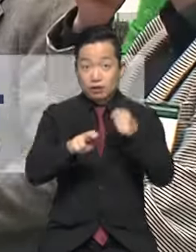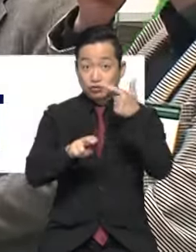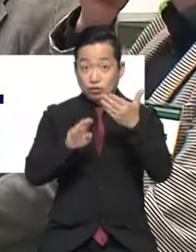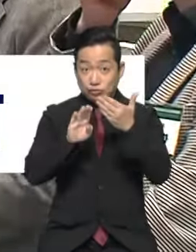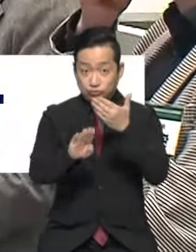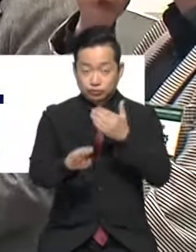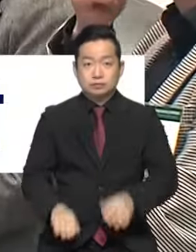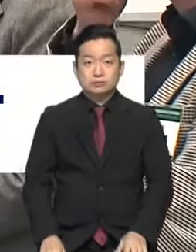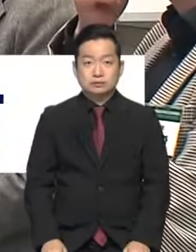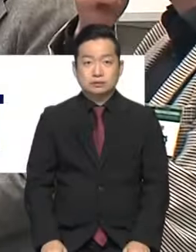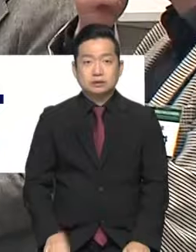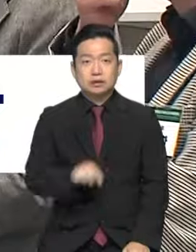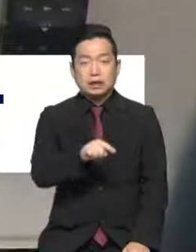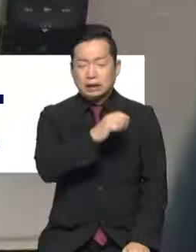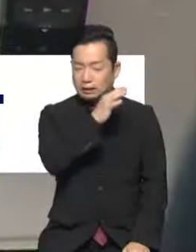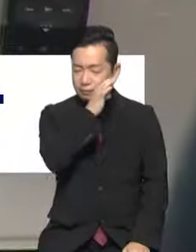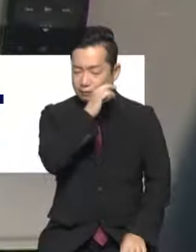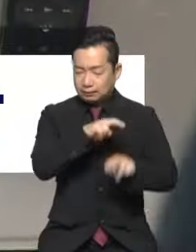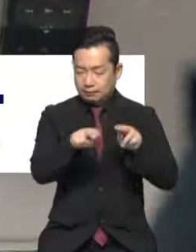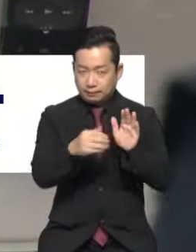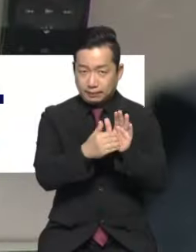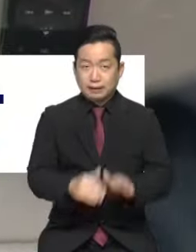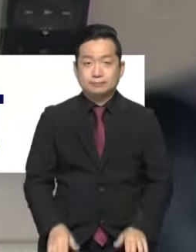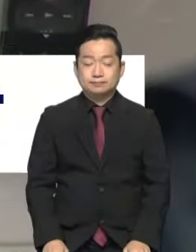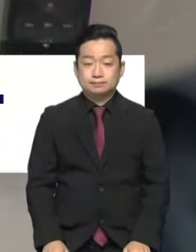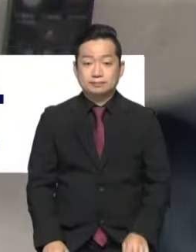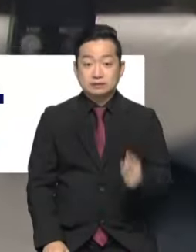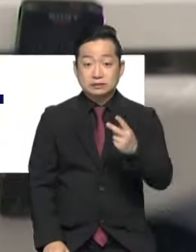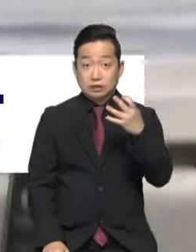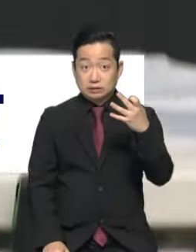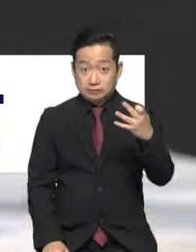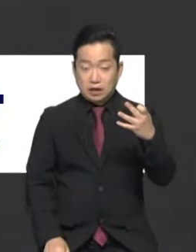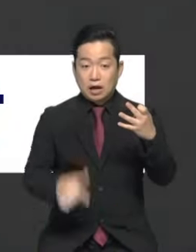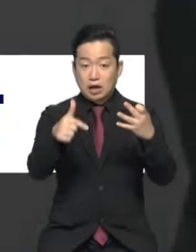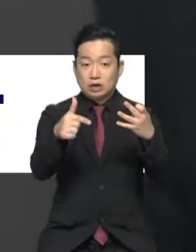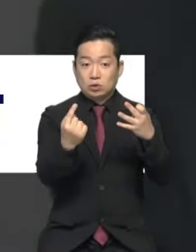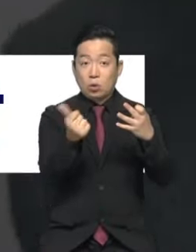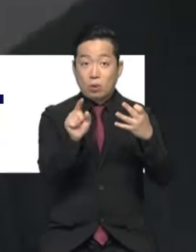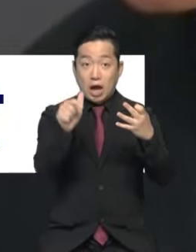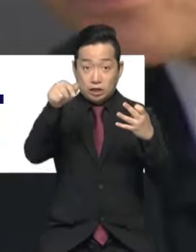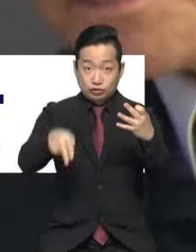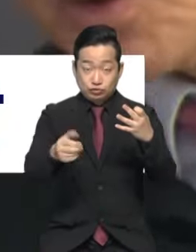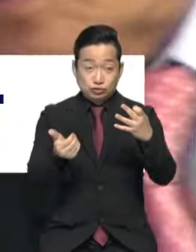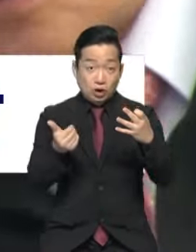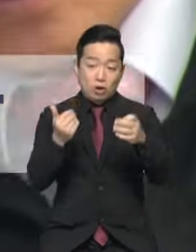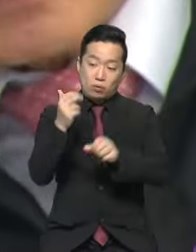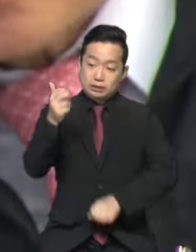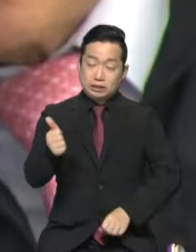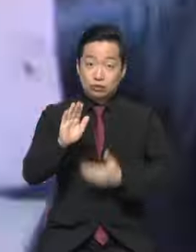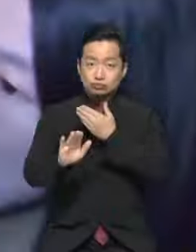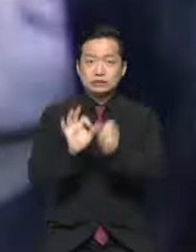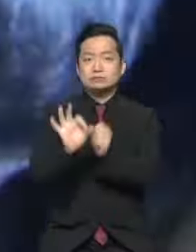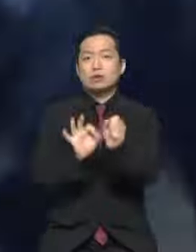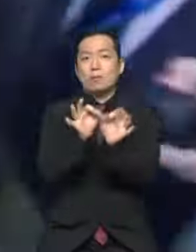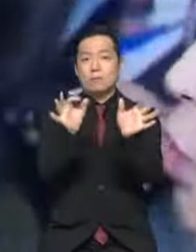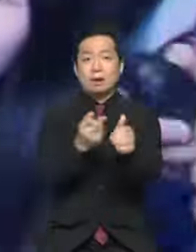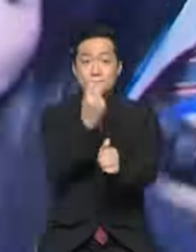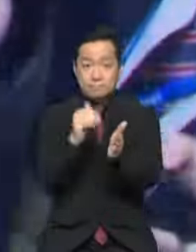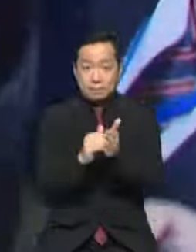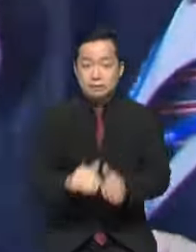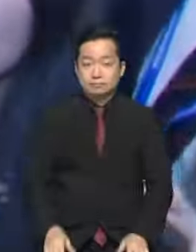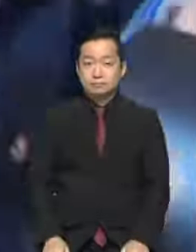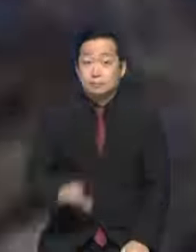퇴진했습니다. 의협 회장의 탄핵은 지난 2014년 노환규 전 회장 이후 10년 만입니다. 임 회장은 회의장을